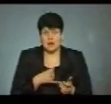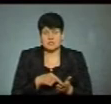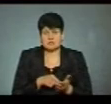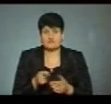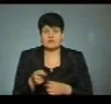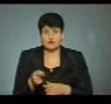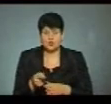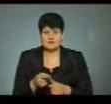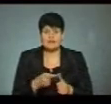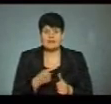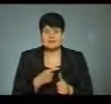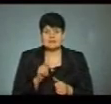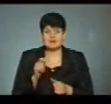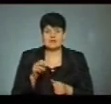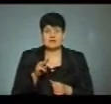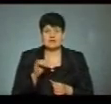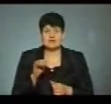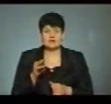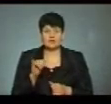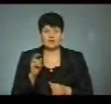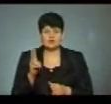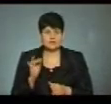як називають тих і тітушок, і